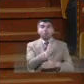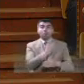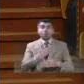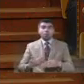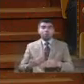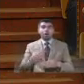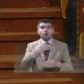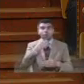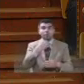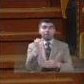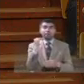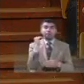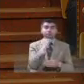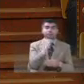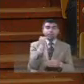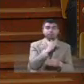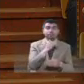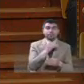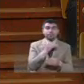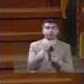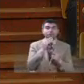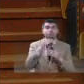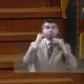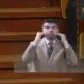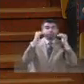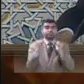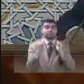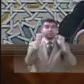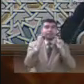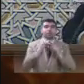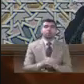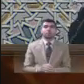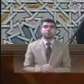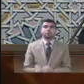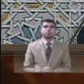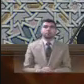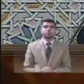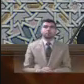الإسراع تنفيذ مشروع نفق تيشكا. وشكرا.